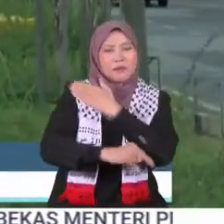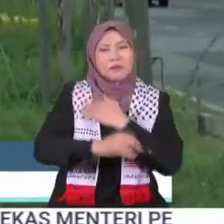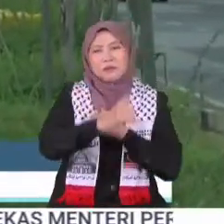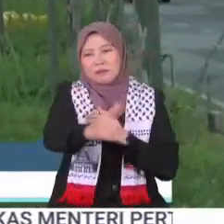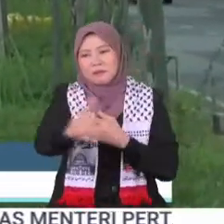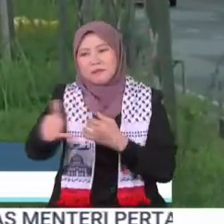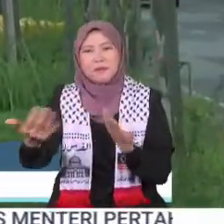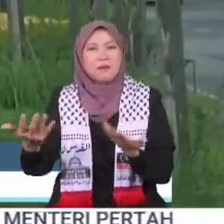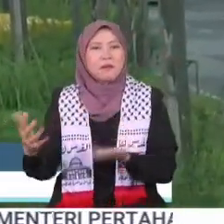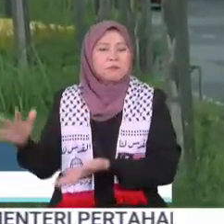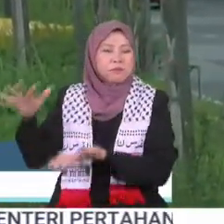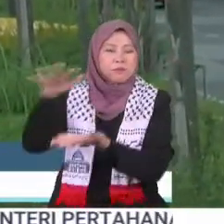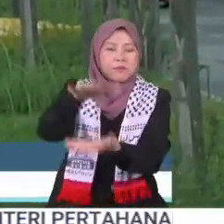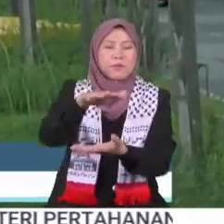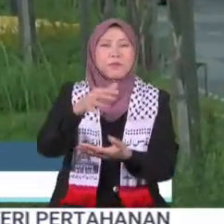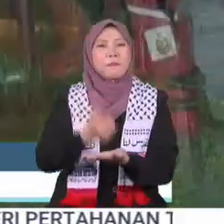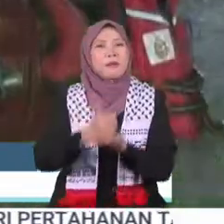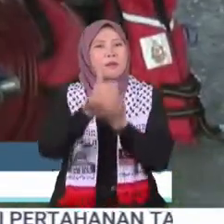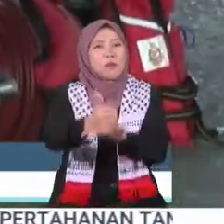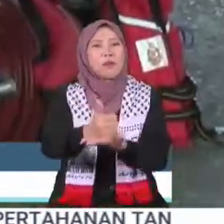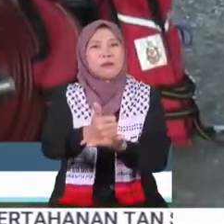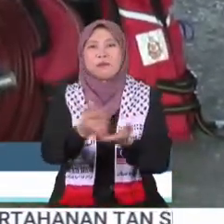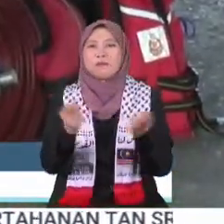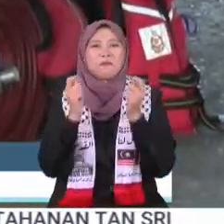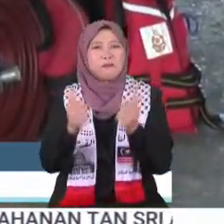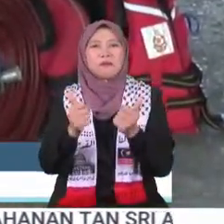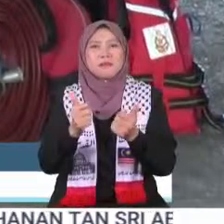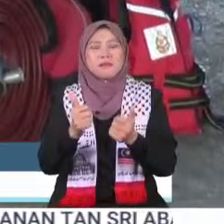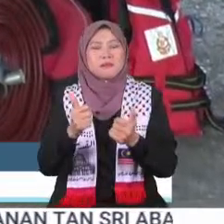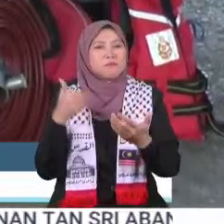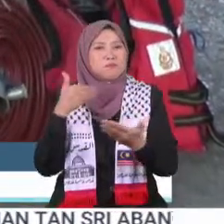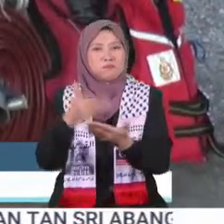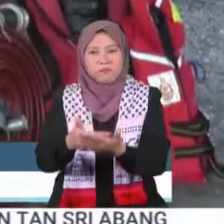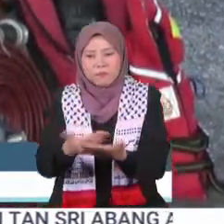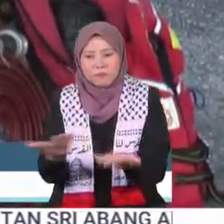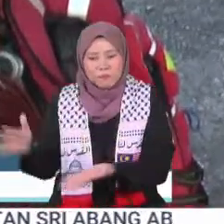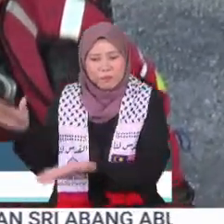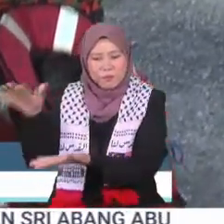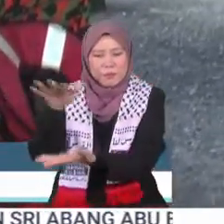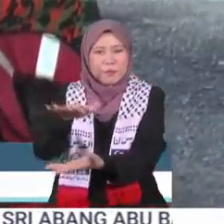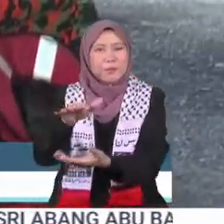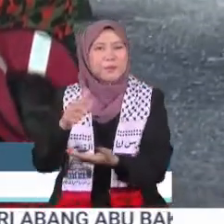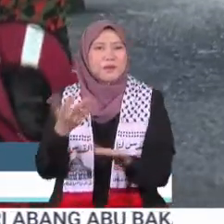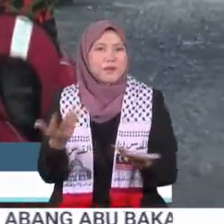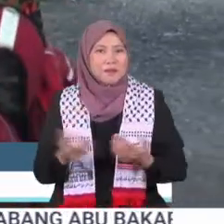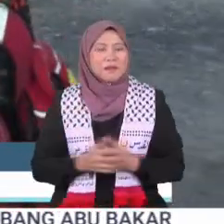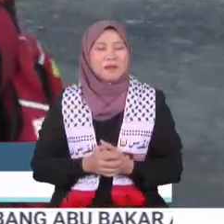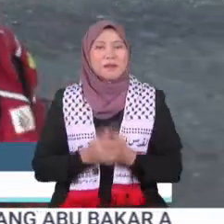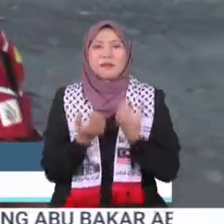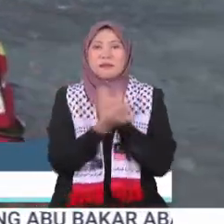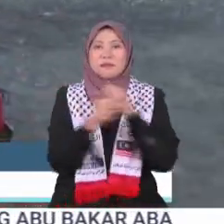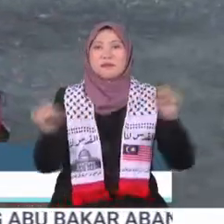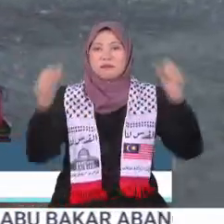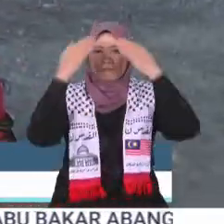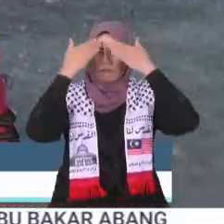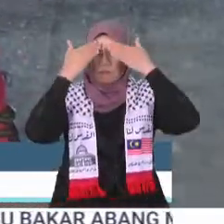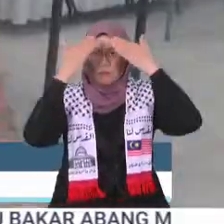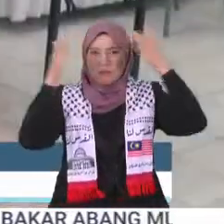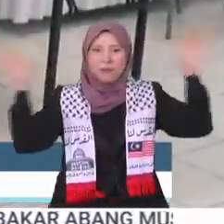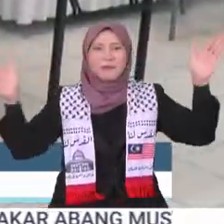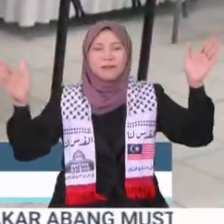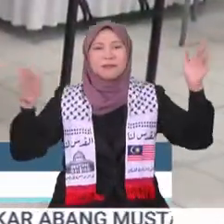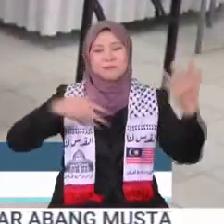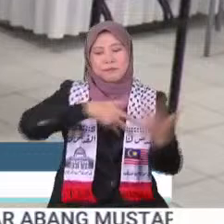cepat sampaikan bantuan, dan kita nampak dia lebih bersikap terbuka lah